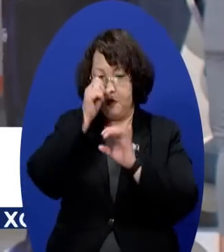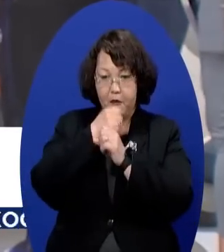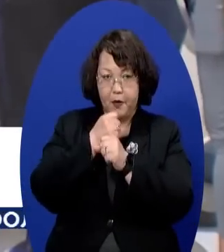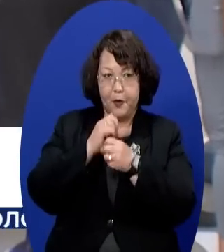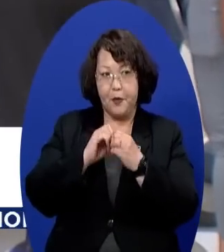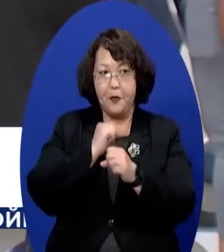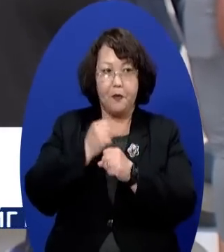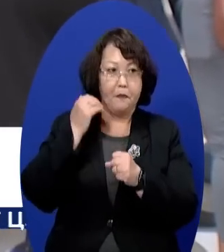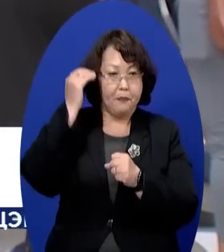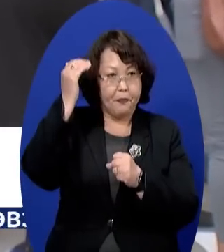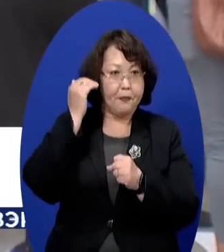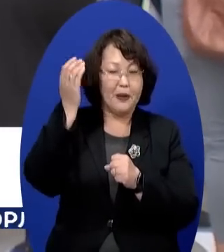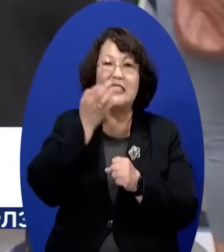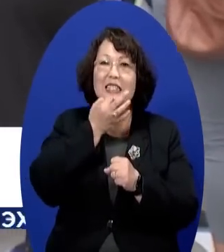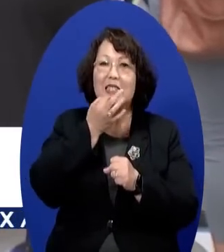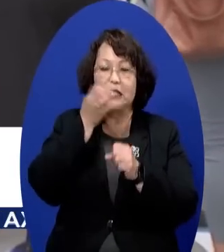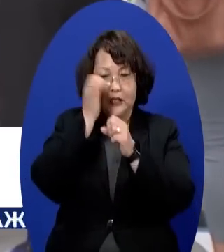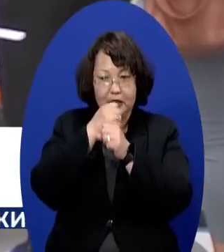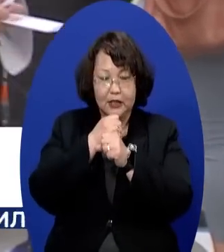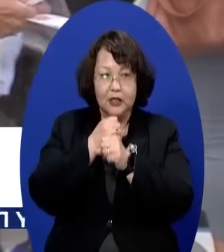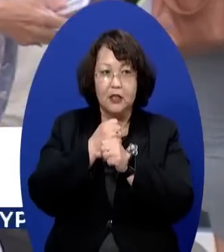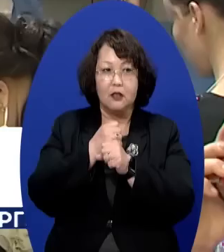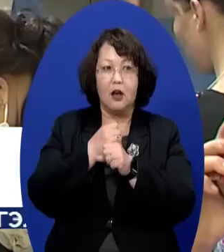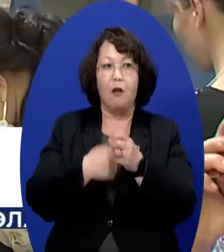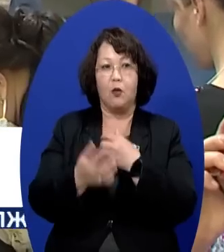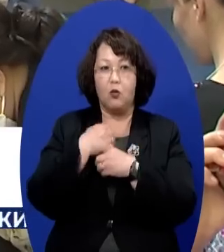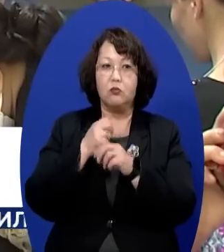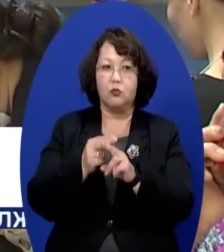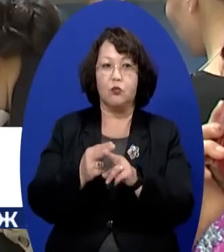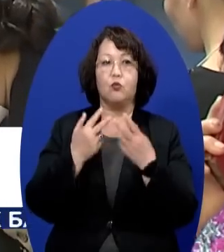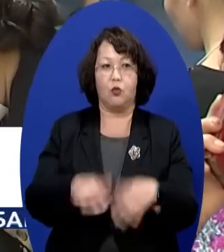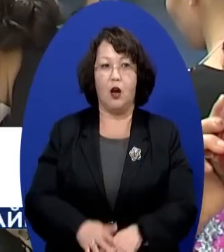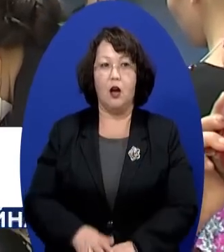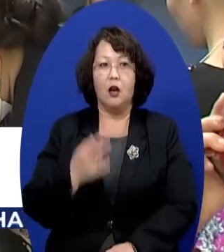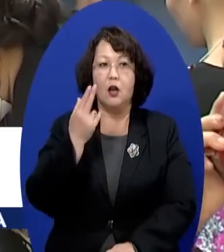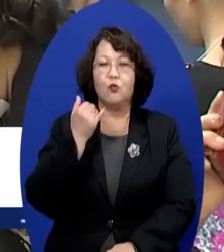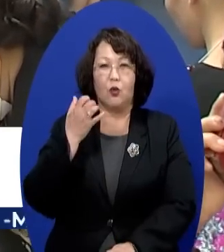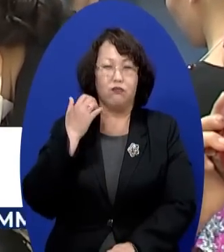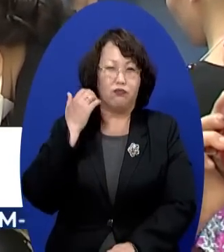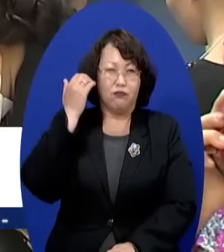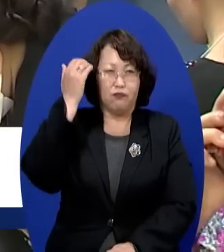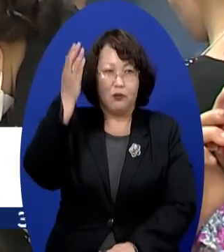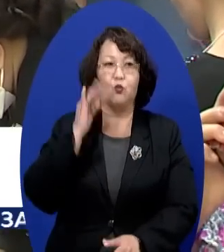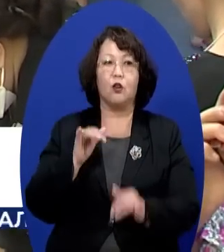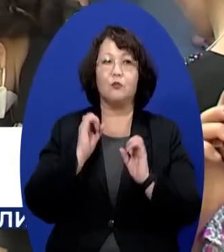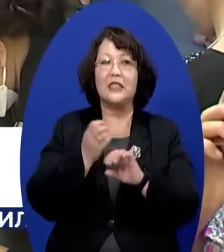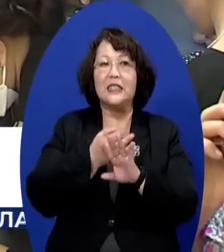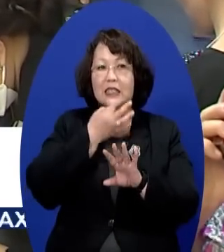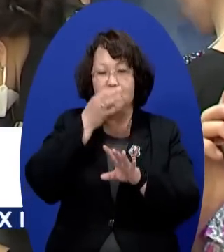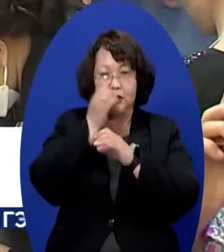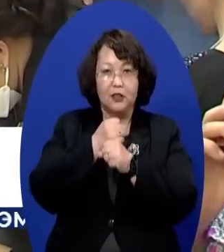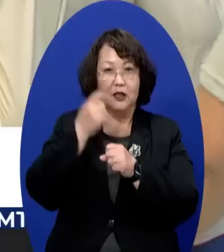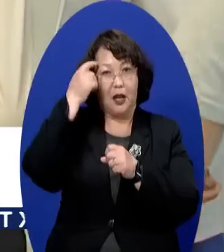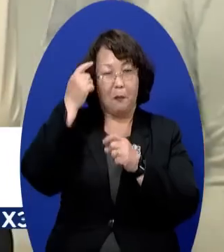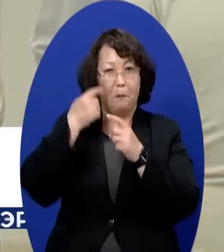дагуу цусны даралт эксэлтийн эртэлрүүлгийн үзлэг онцлогоонд хамрууллаа. Цусны даралтын эрсдлийг эртэлрүүлэх нь тархины харвалд